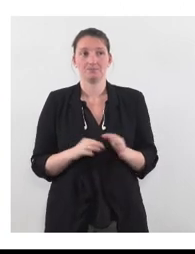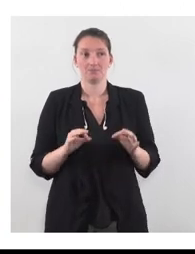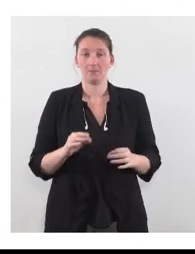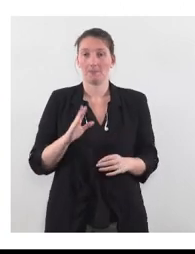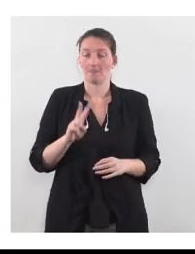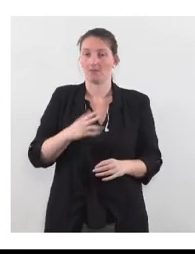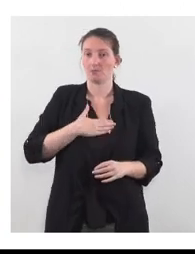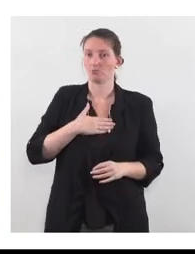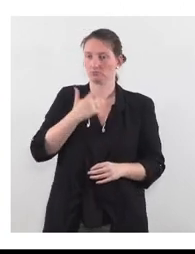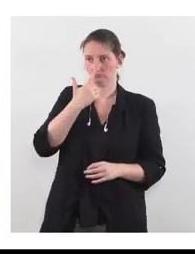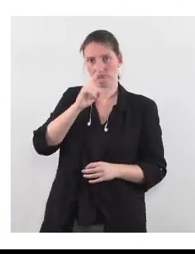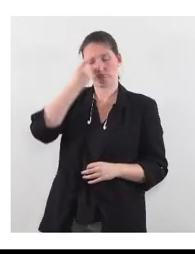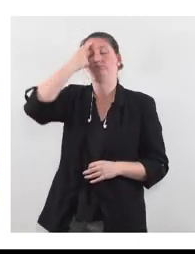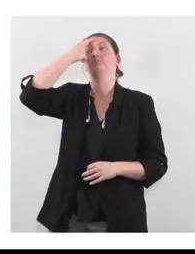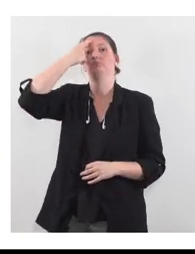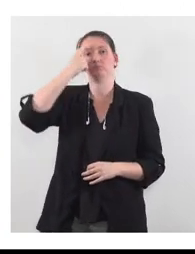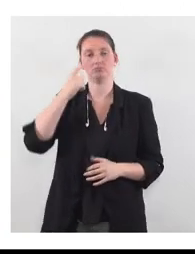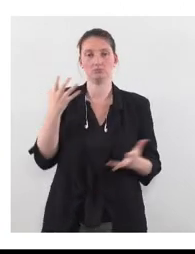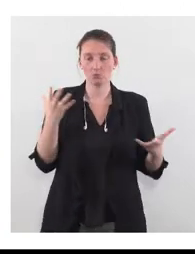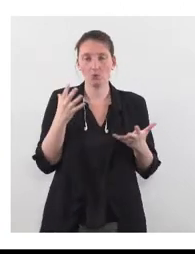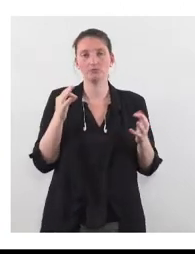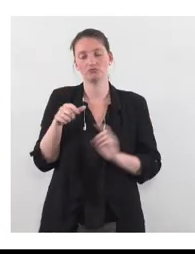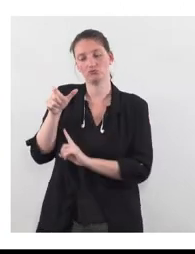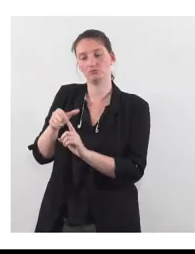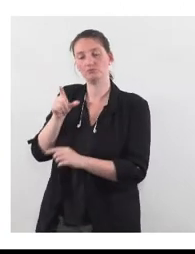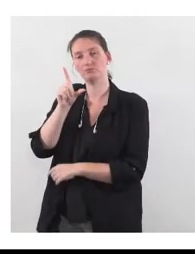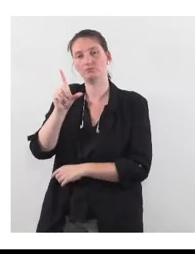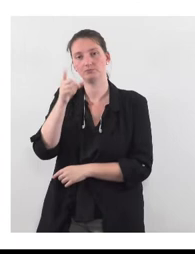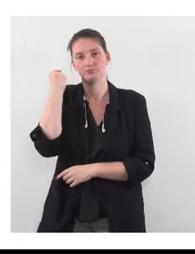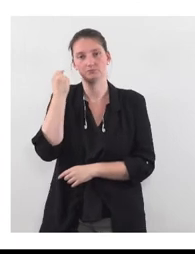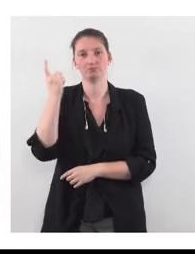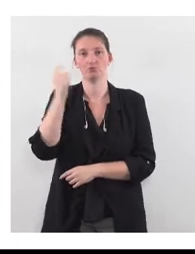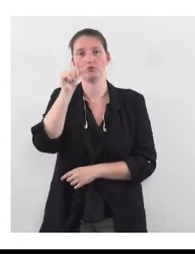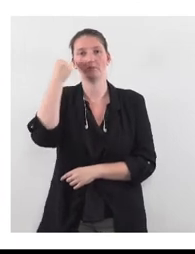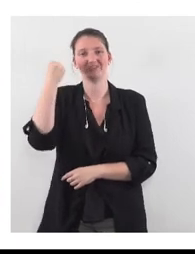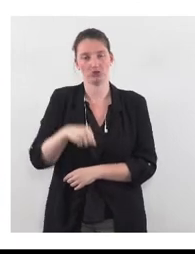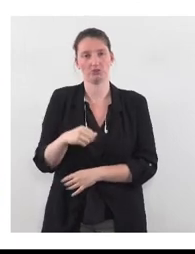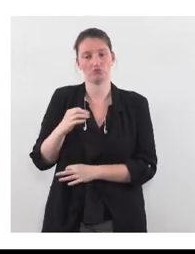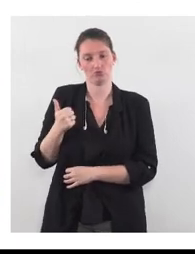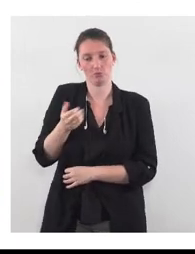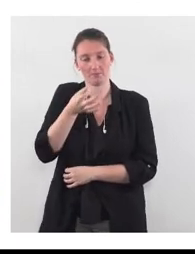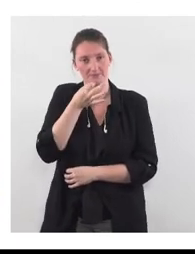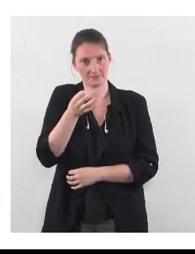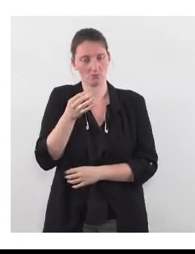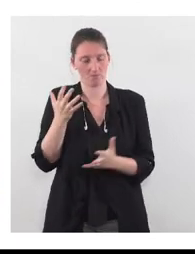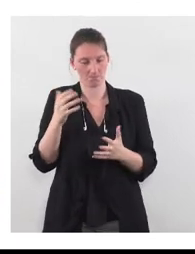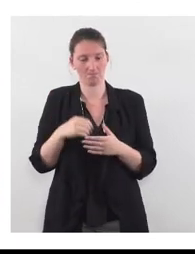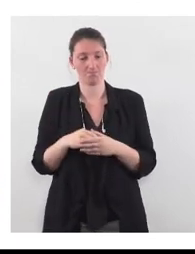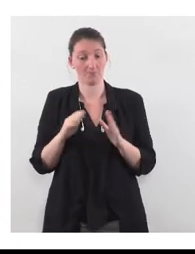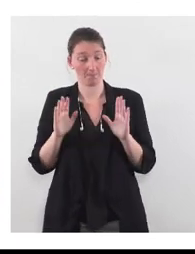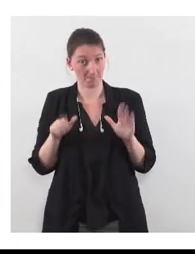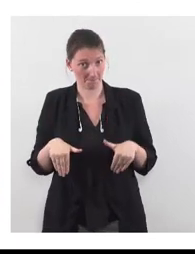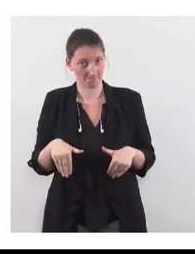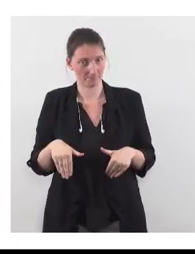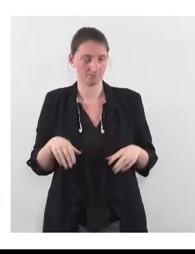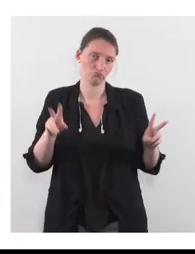beaucoup été marqué, notamment par l'intervention de M. Charlier, quand il a dit, enfin l'expression... Même quand on affiche, enfin de